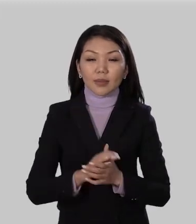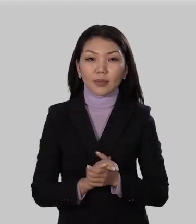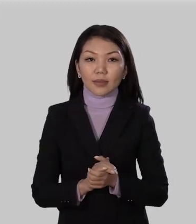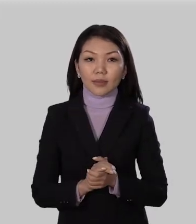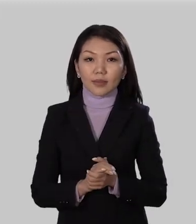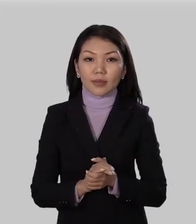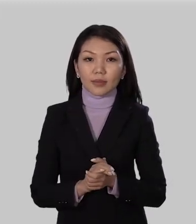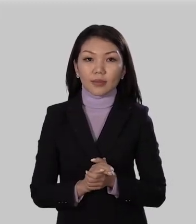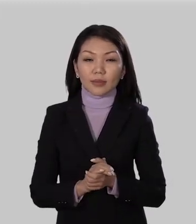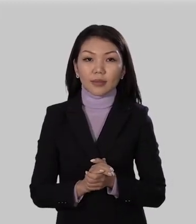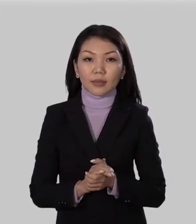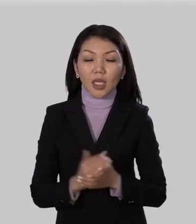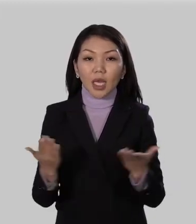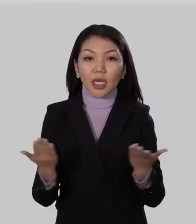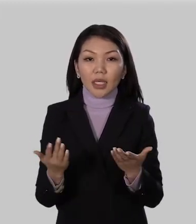«с».